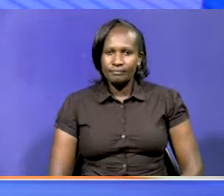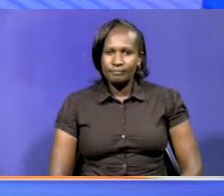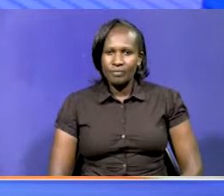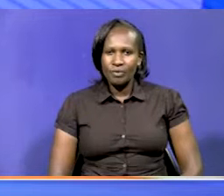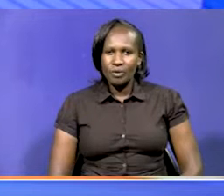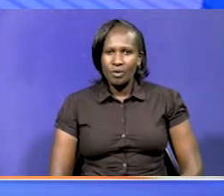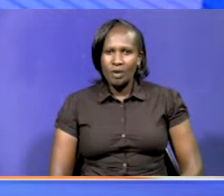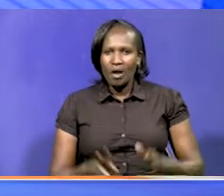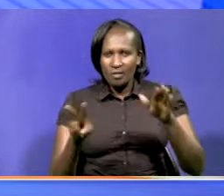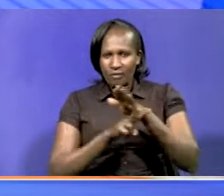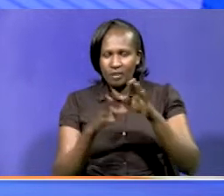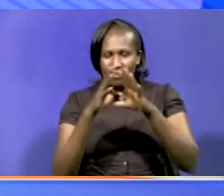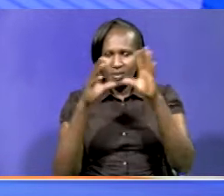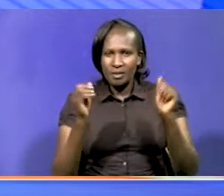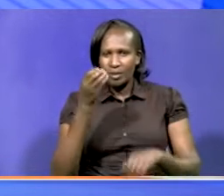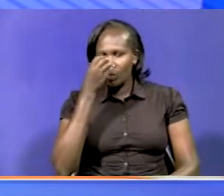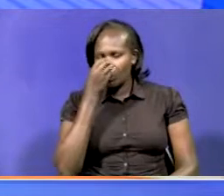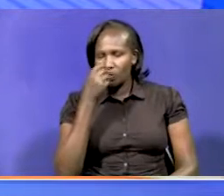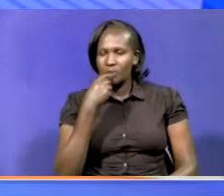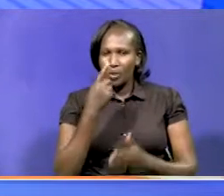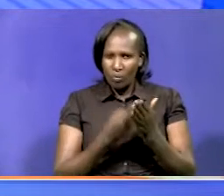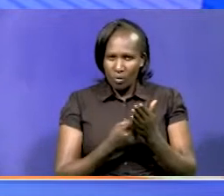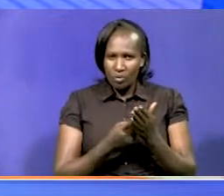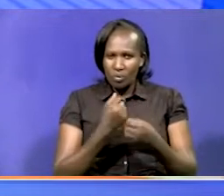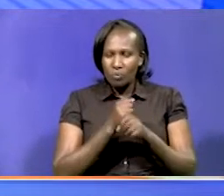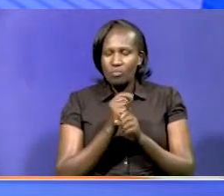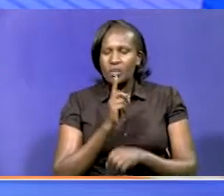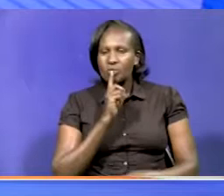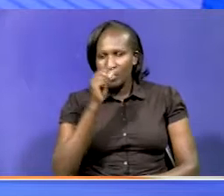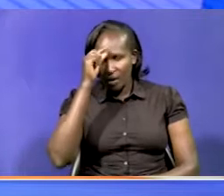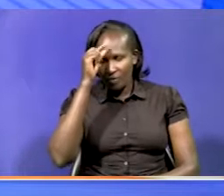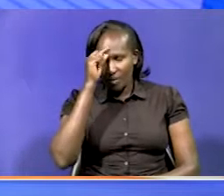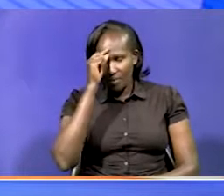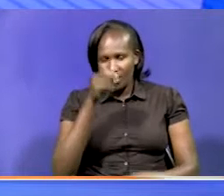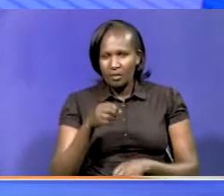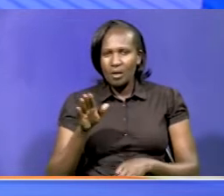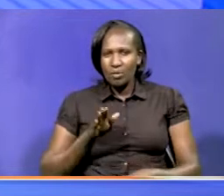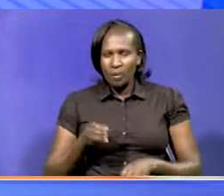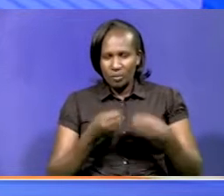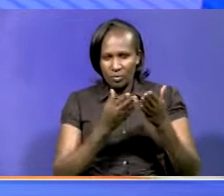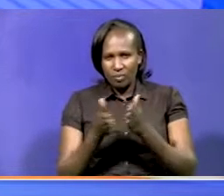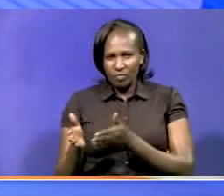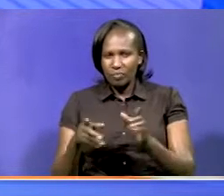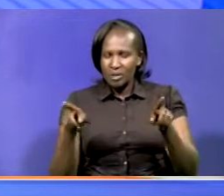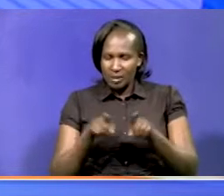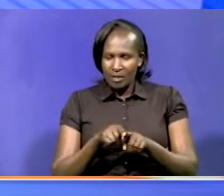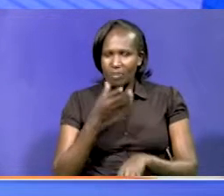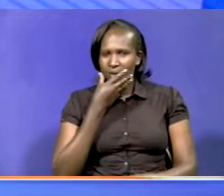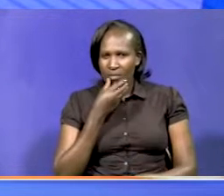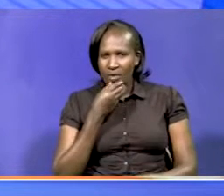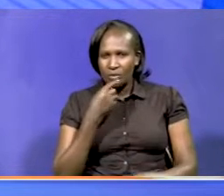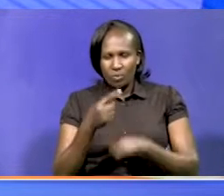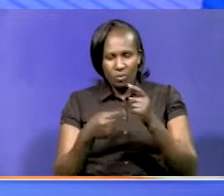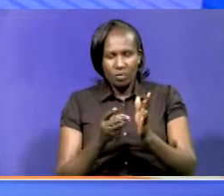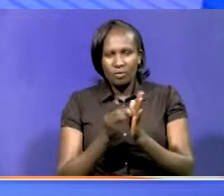Naibu Rais William Ruto amesema kuwa serikali imejizatiti kuhakikisha kuwa kina mama wanapata nafasi sawa na wenzao wanaume ili kufanikisha